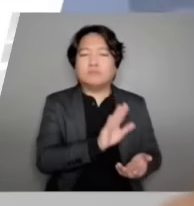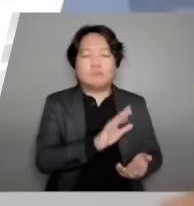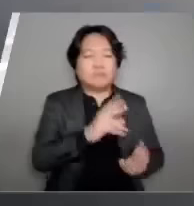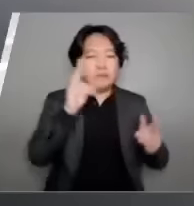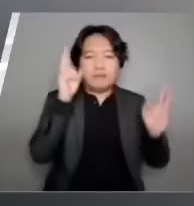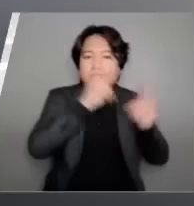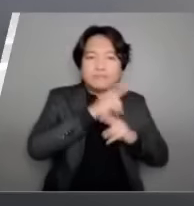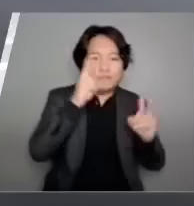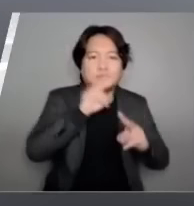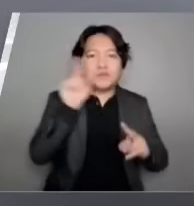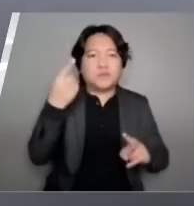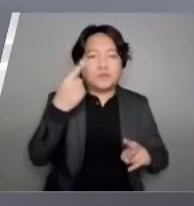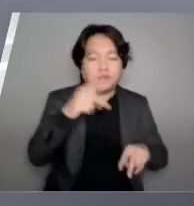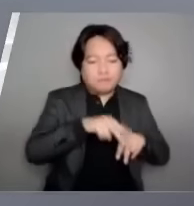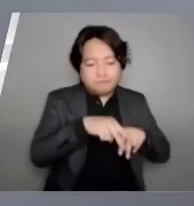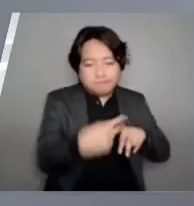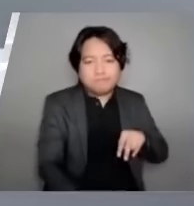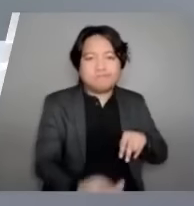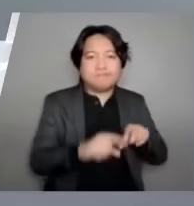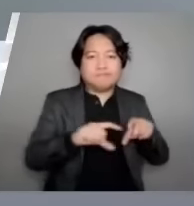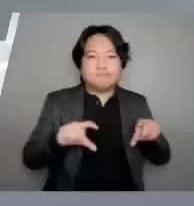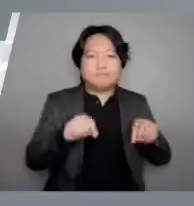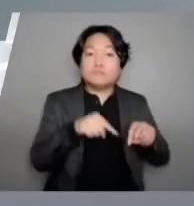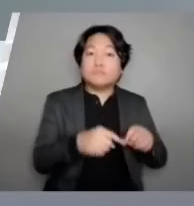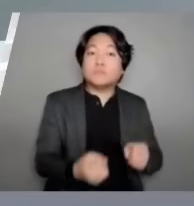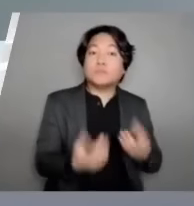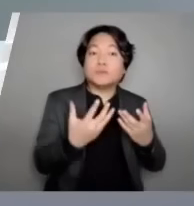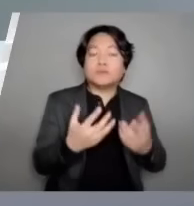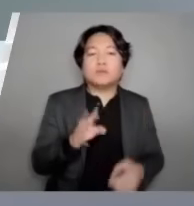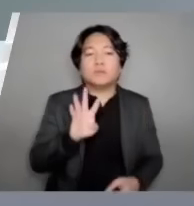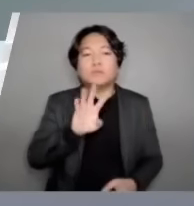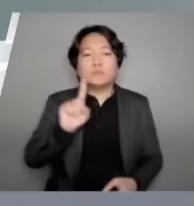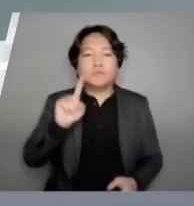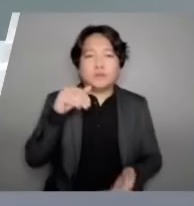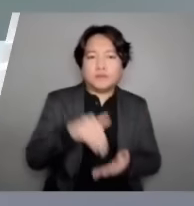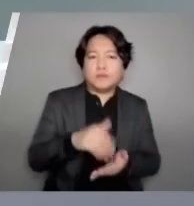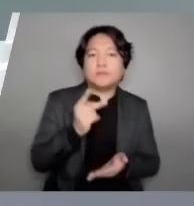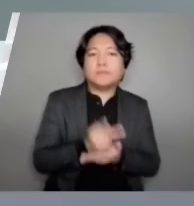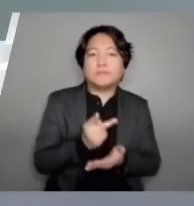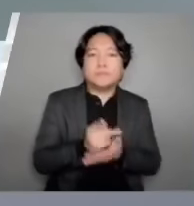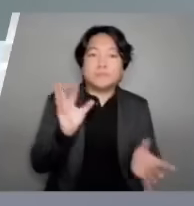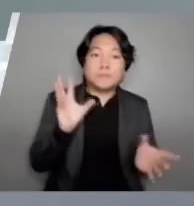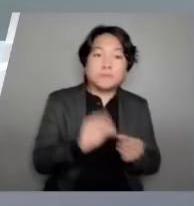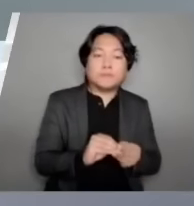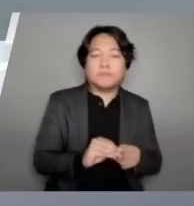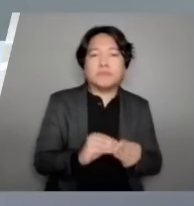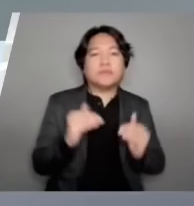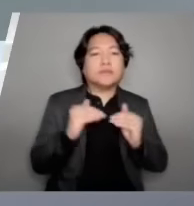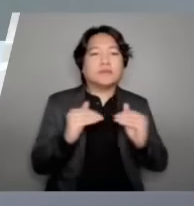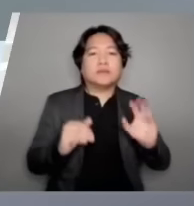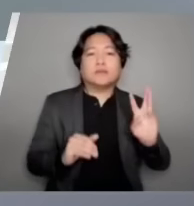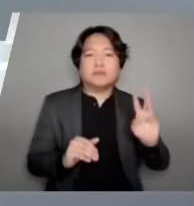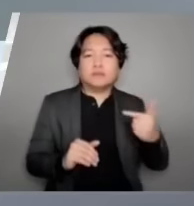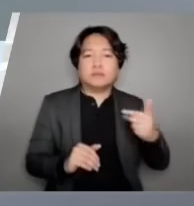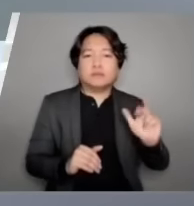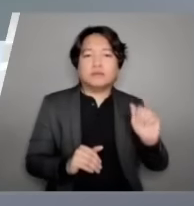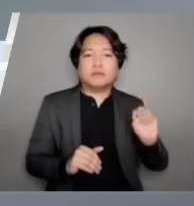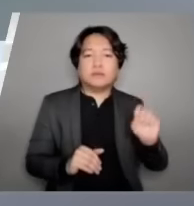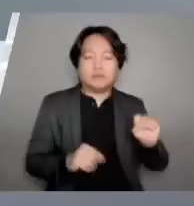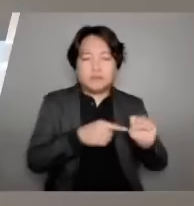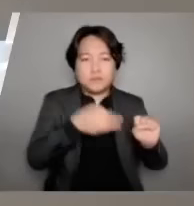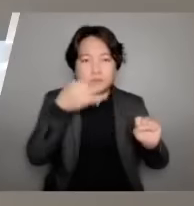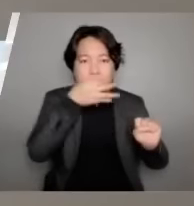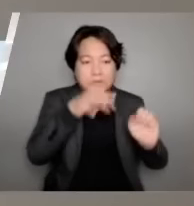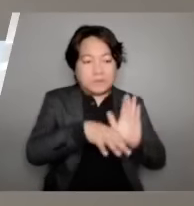nga nahulog. Nagkakahalaga ng 41,000 pesos ang 6 na gramo ng hinihinalang shabu na nakuha umano mula sa